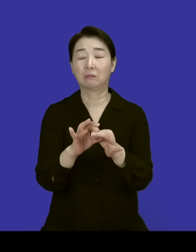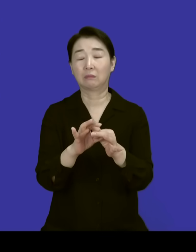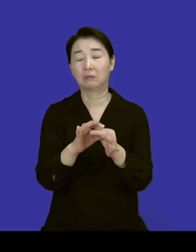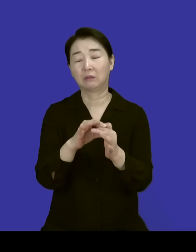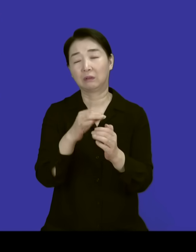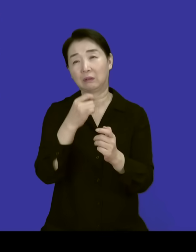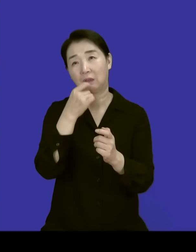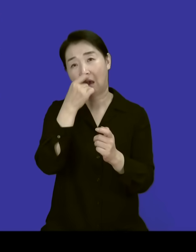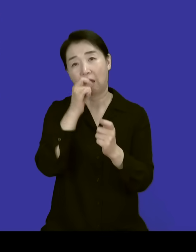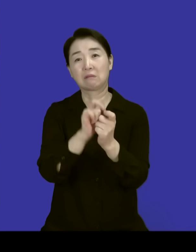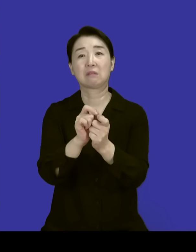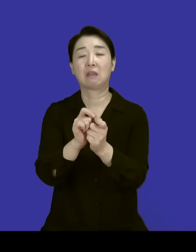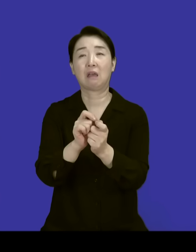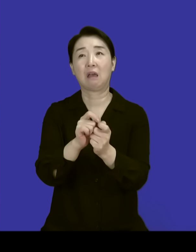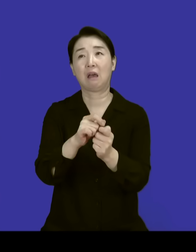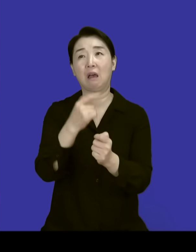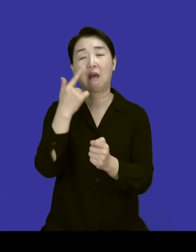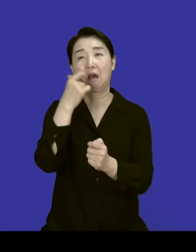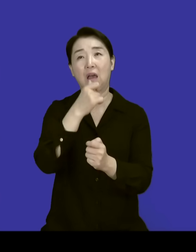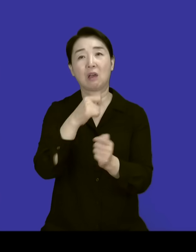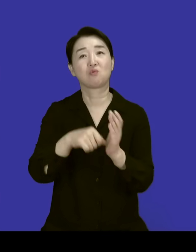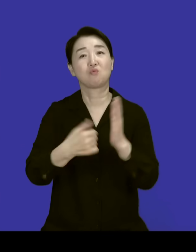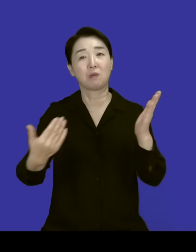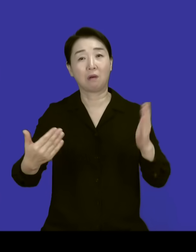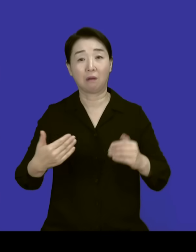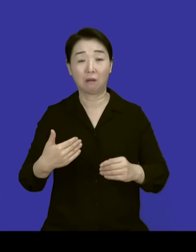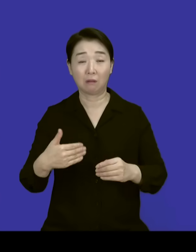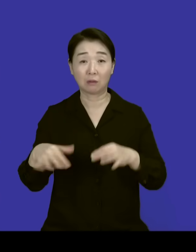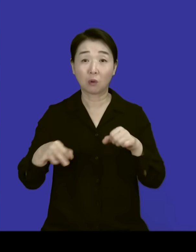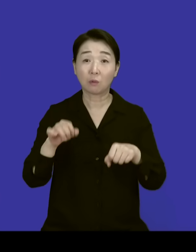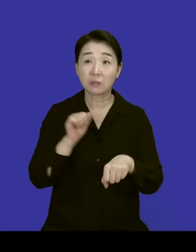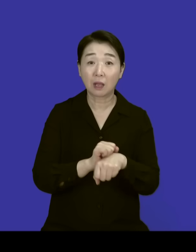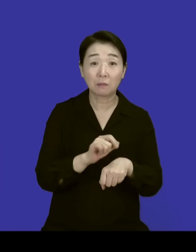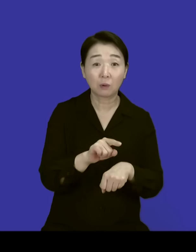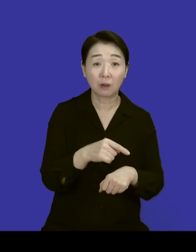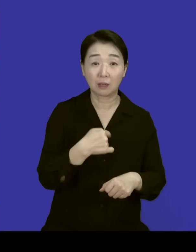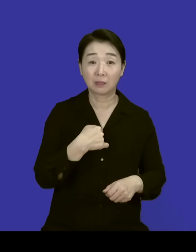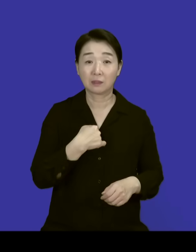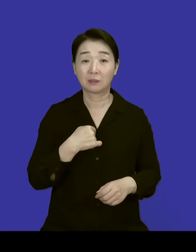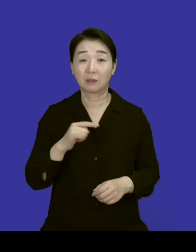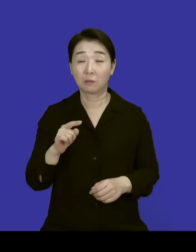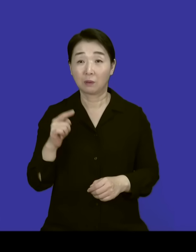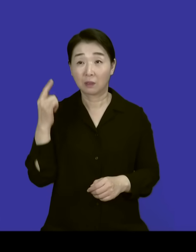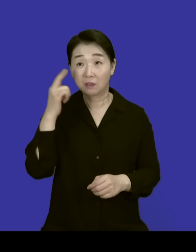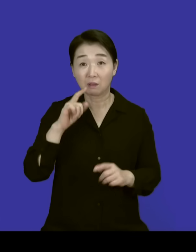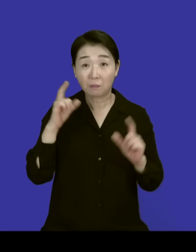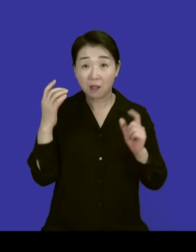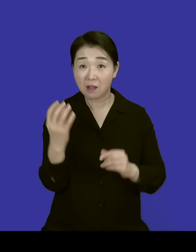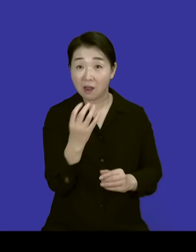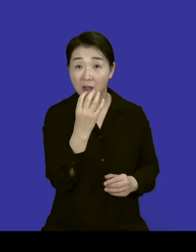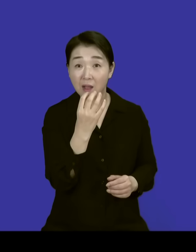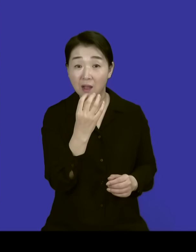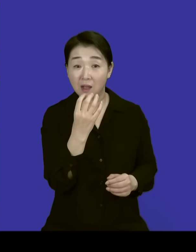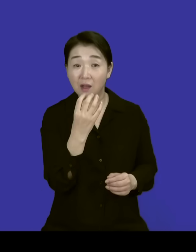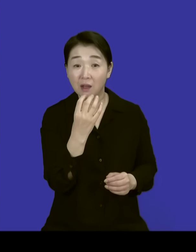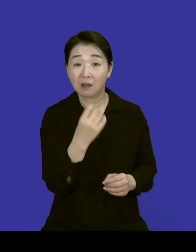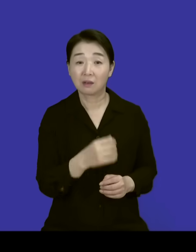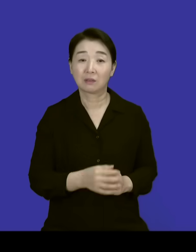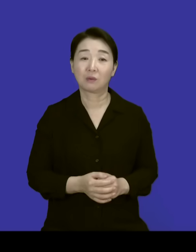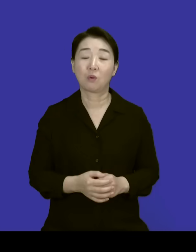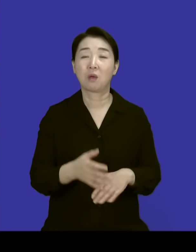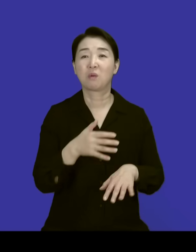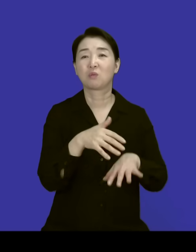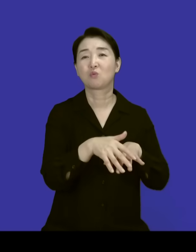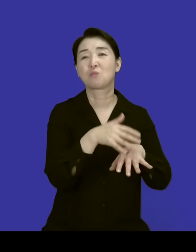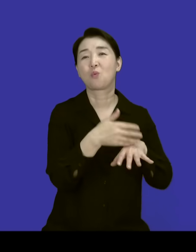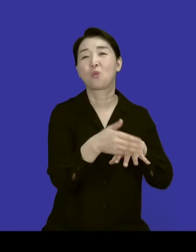좀 뭘로 유명했어요? 그러니까 영업을 잘했어요? 아니요, 그러니까 인상이. 카리스마. 그런 좀 진짜 그런